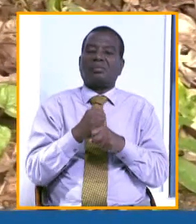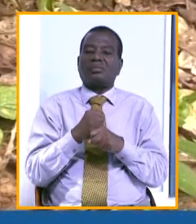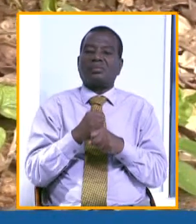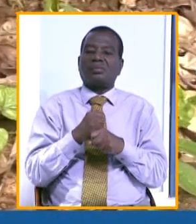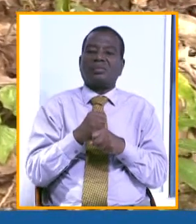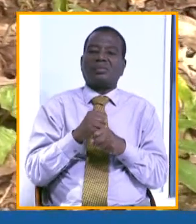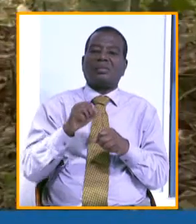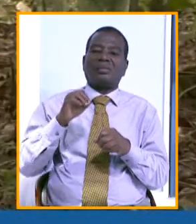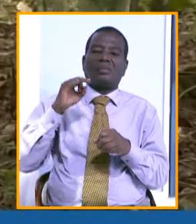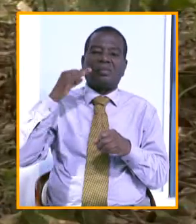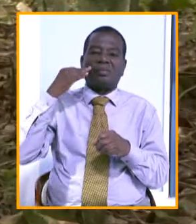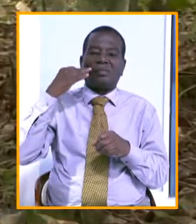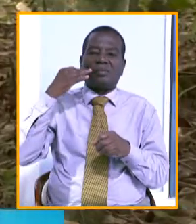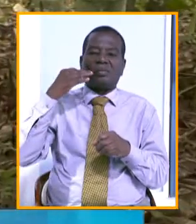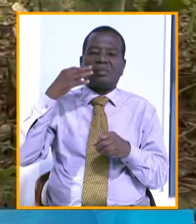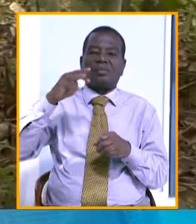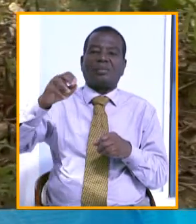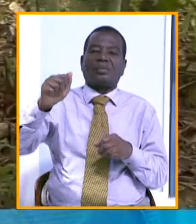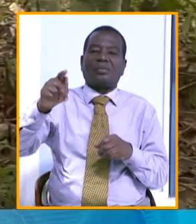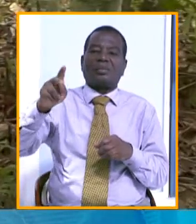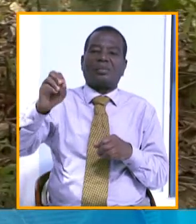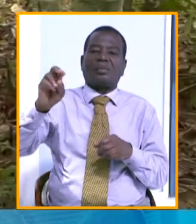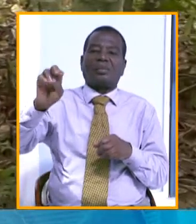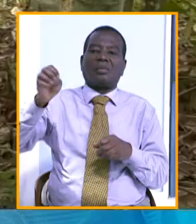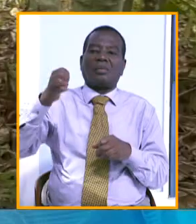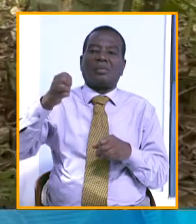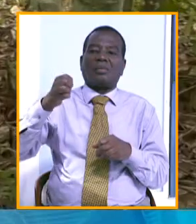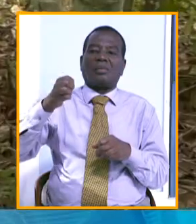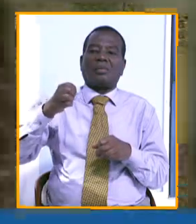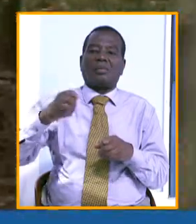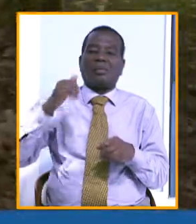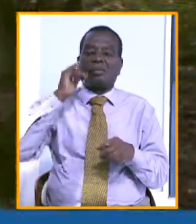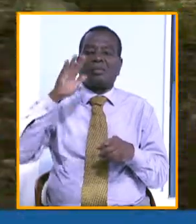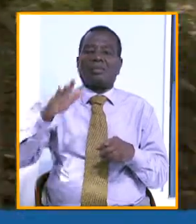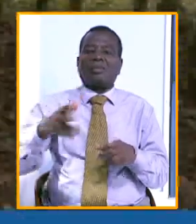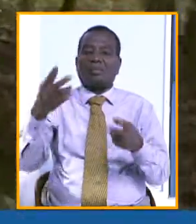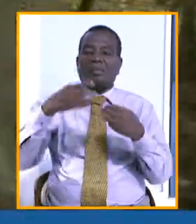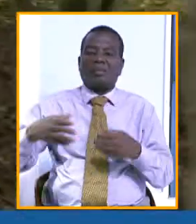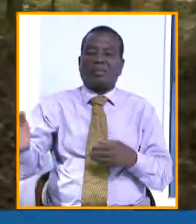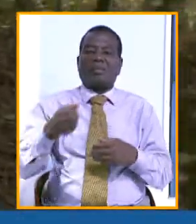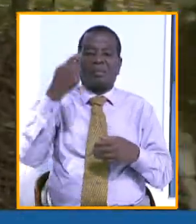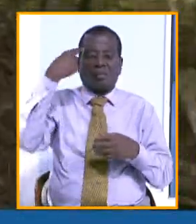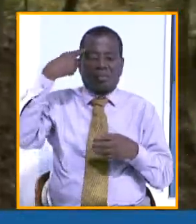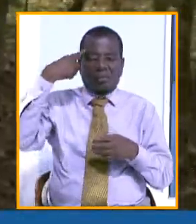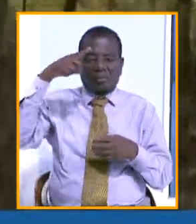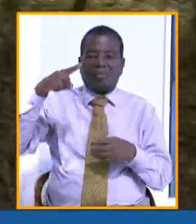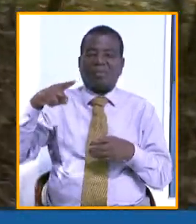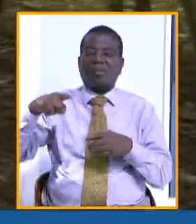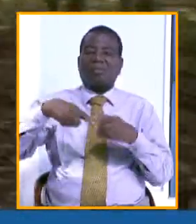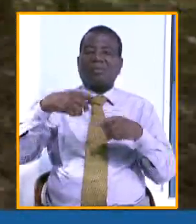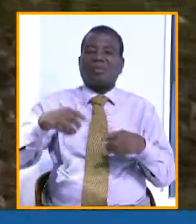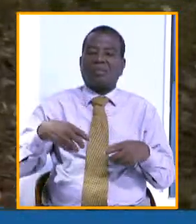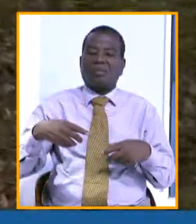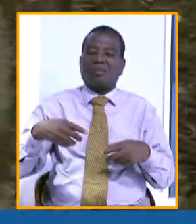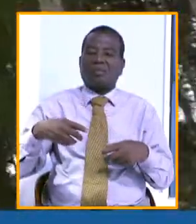C'est les fruits de macorée. Il y a des femmes qui viennent prendre ça pour le faire de l'huile et ça. Arthur est planteur de cacao et d'EVA.